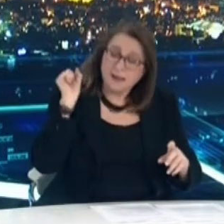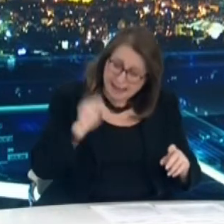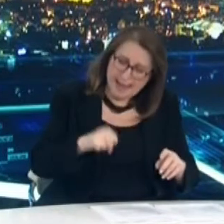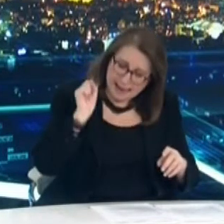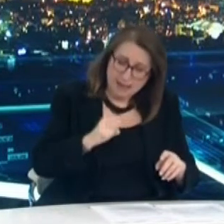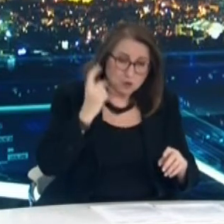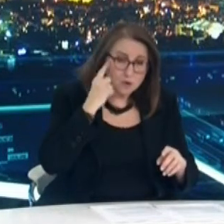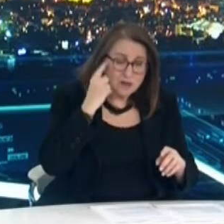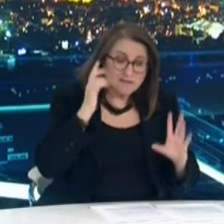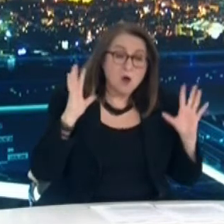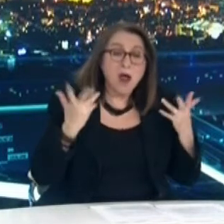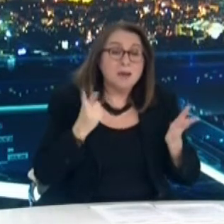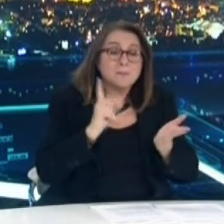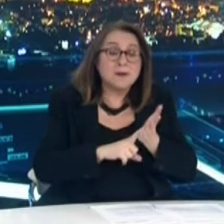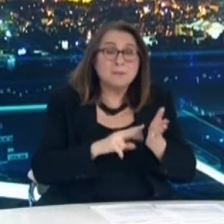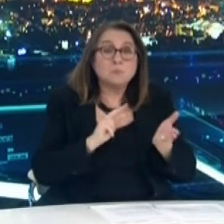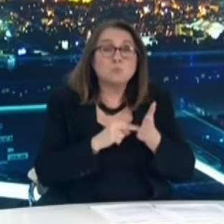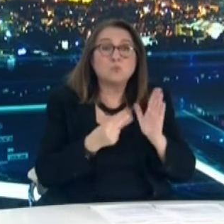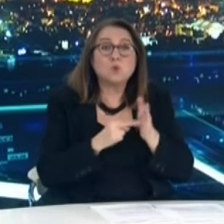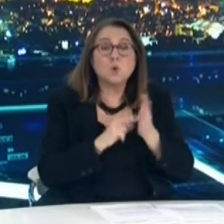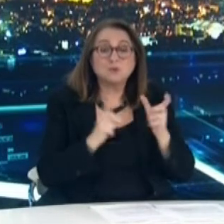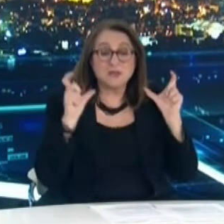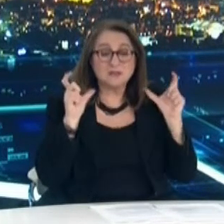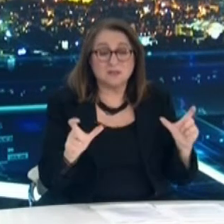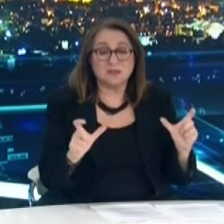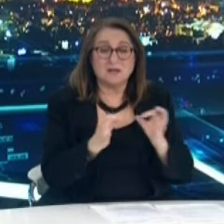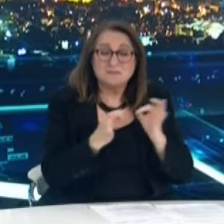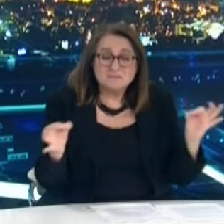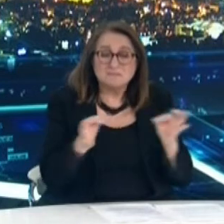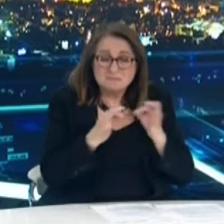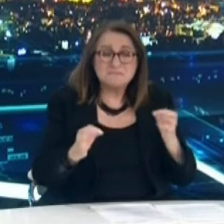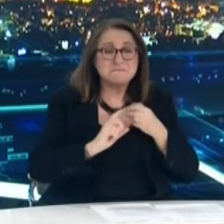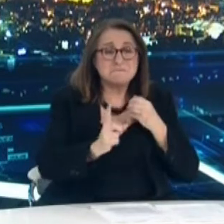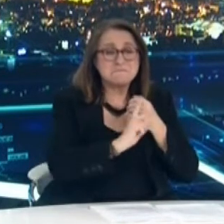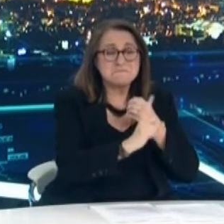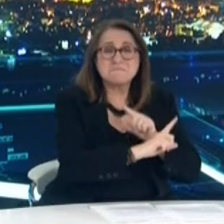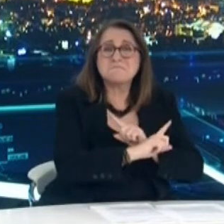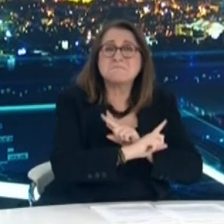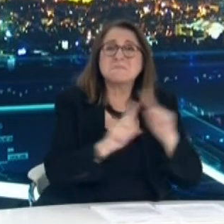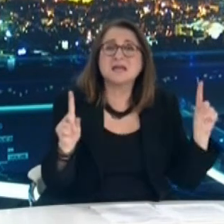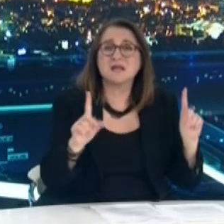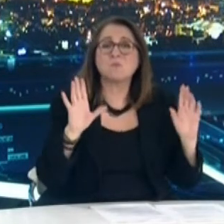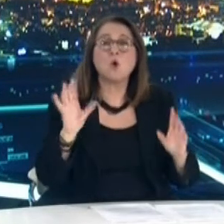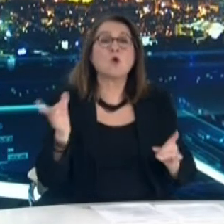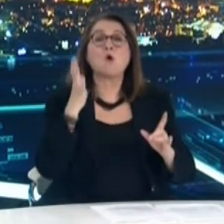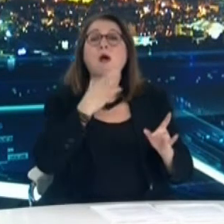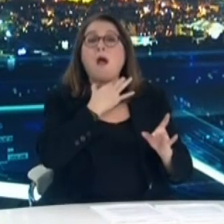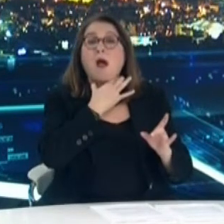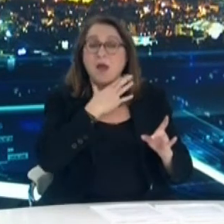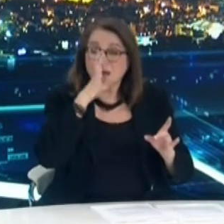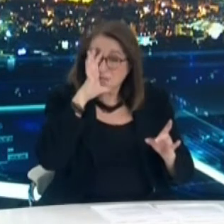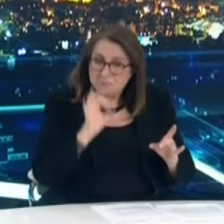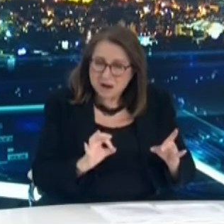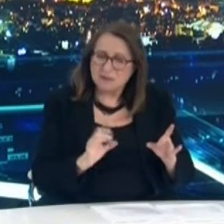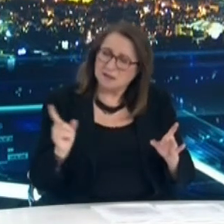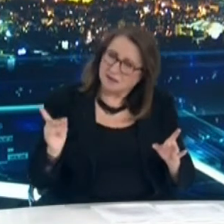παραμείνουμε προσεκτικοί. Να περιορίσουμε τις μετακινήσεις μας, να παραμείνουμε σπίτι μας και να μετακινούμαστε μόνο όταν υπάρχει πραγματική ανάγκη και στη μικρότερη